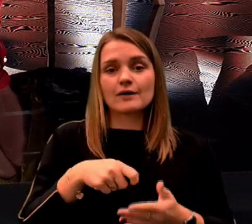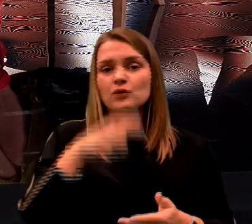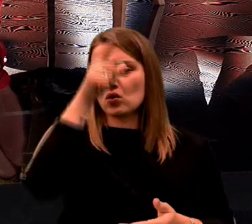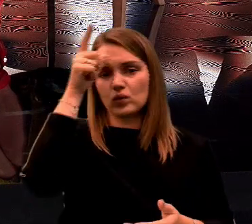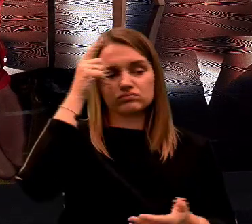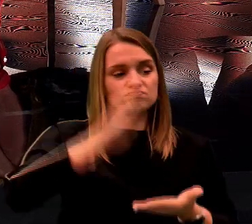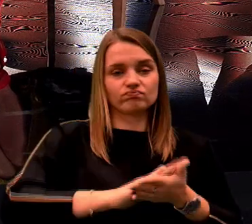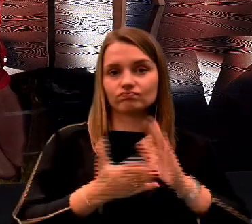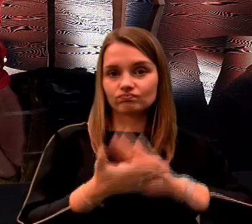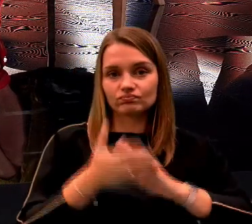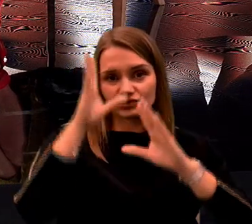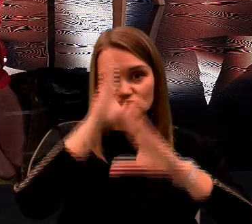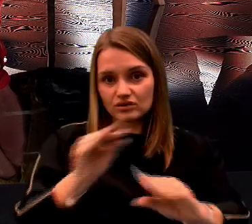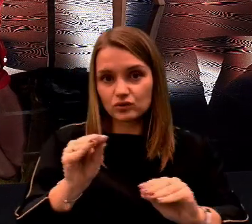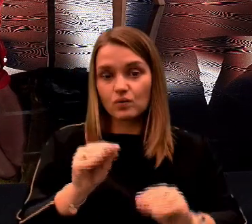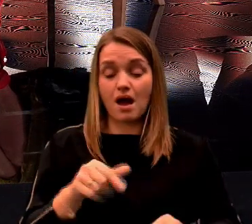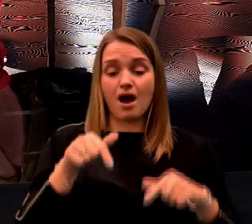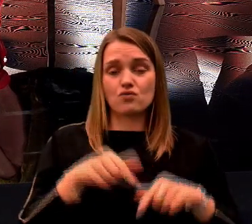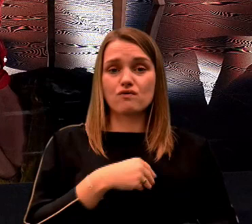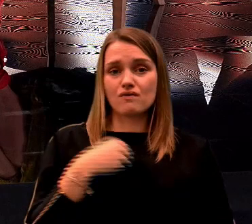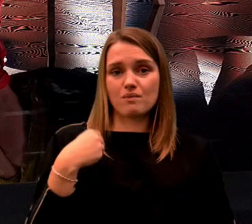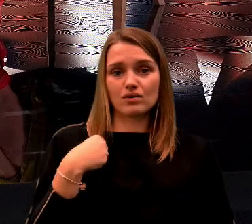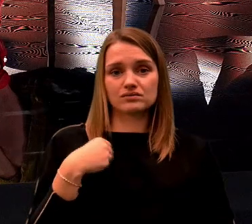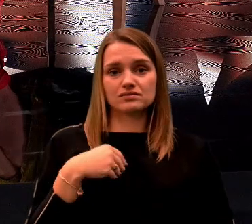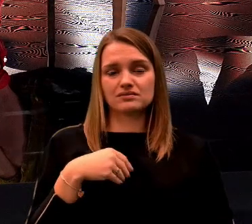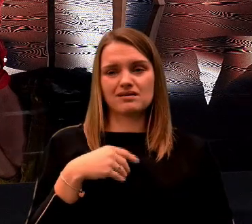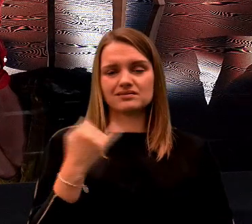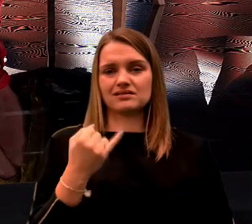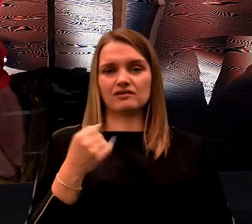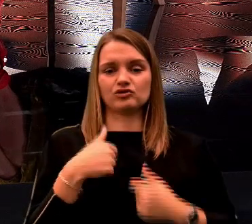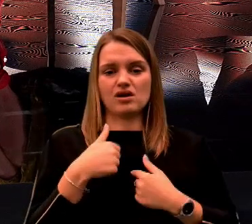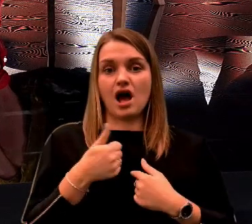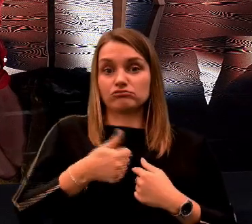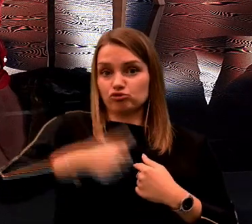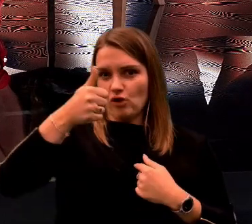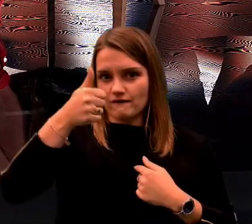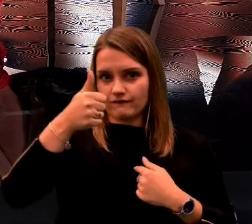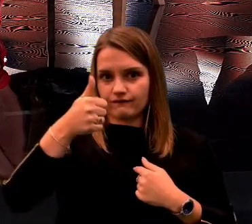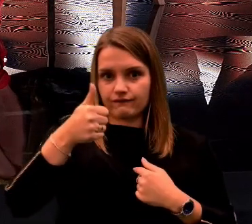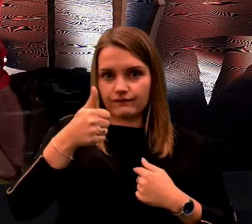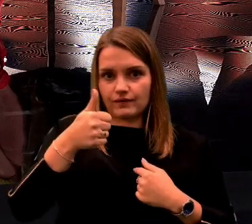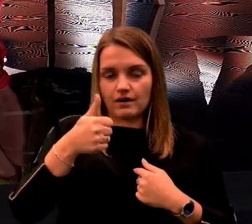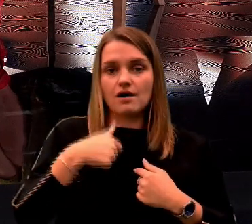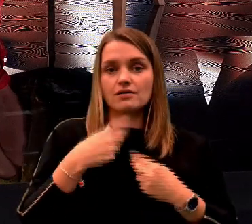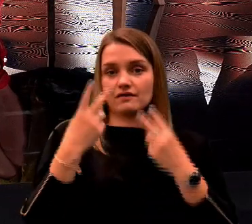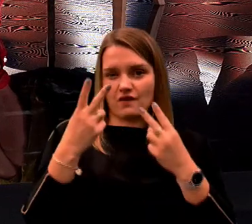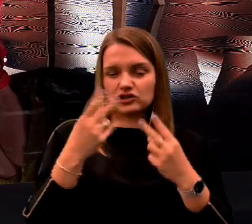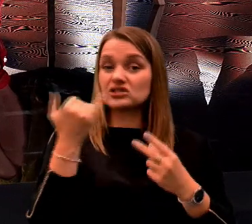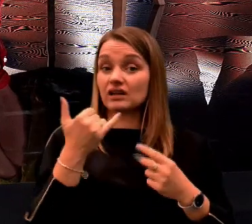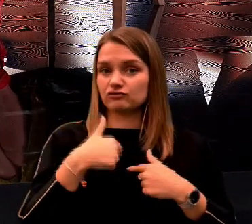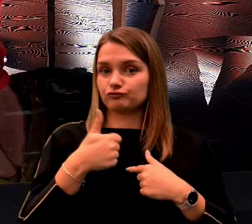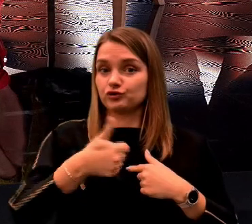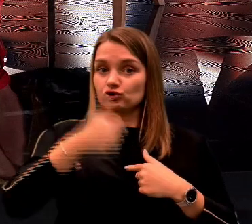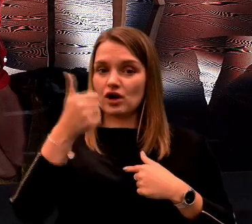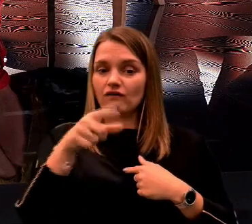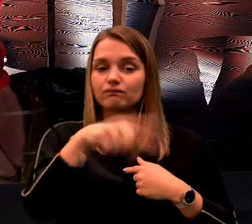szacunkiem. U nas ciągle jest tak, że ja jestem szef, czasami, tak? Znaczy ciągle jest tak, i ci